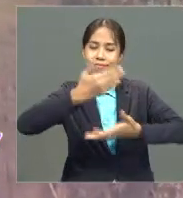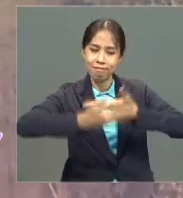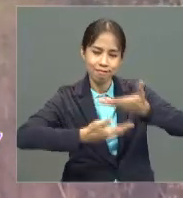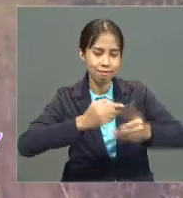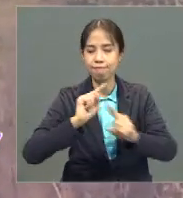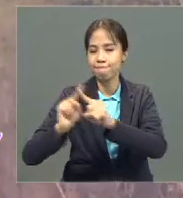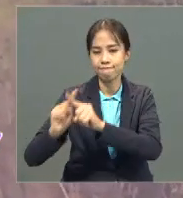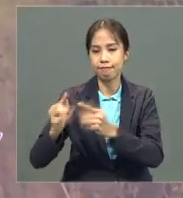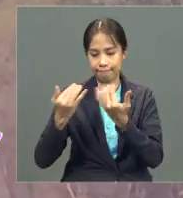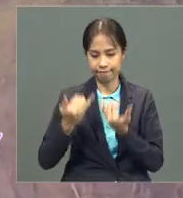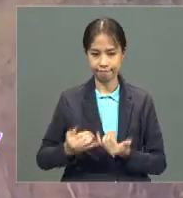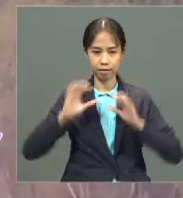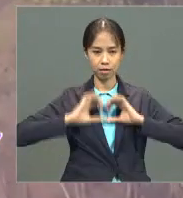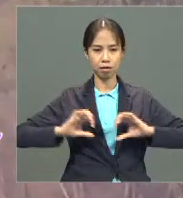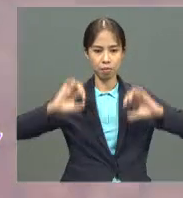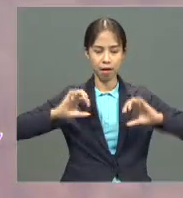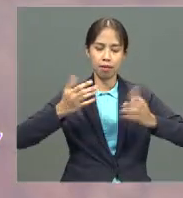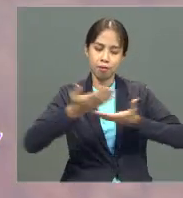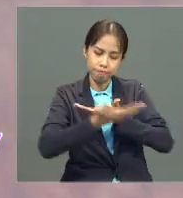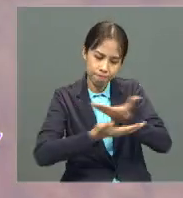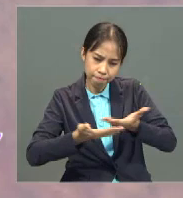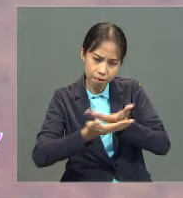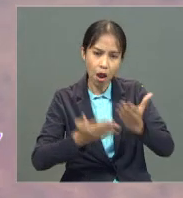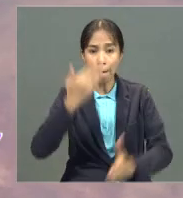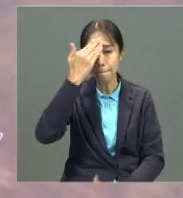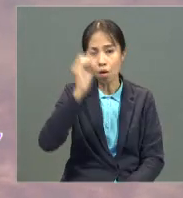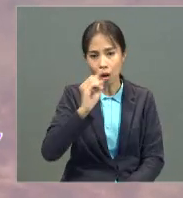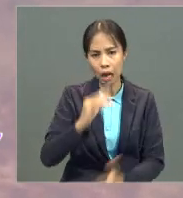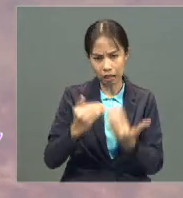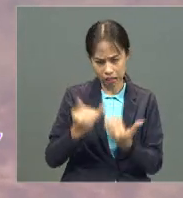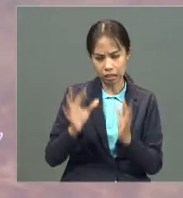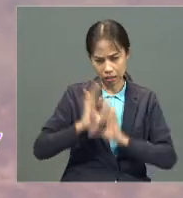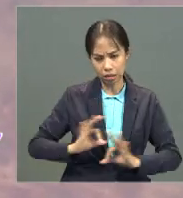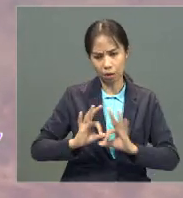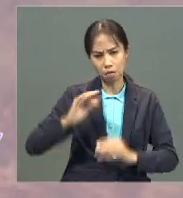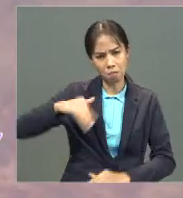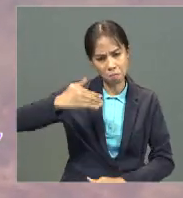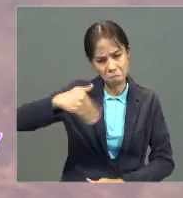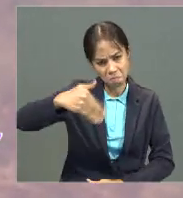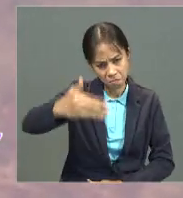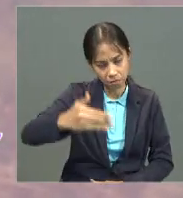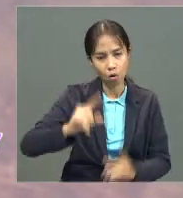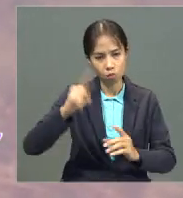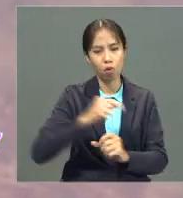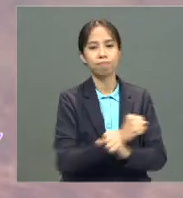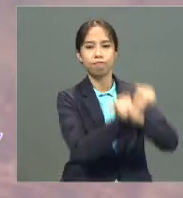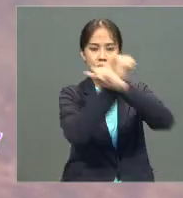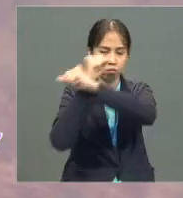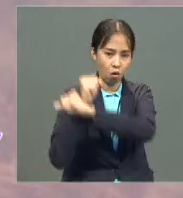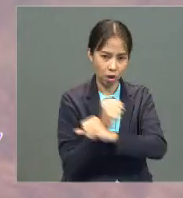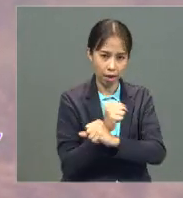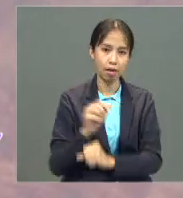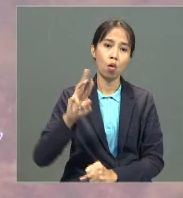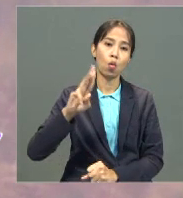รัฐบาลได้พิจารณาแล้วเพราะประเทศต้องเดินหน้าต่ออยู่ในวินัยแล้วก็อยู่ในการป้องกันควบคู่กัน